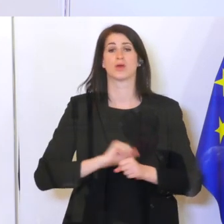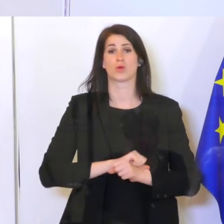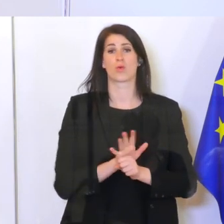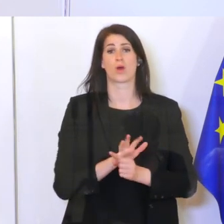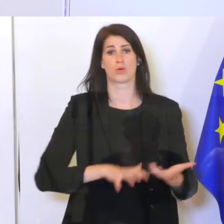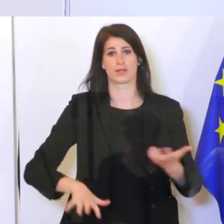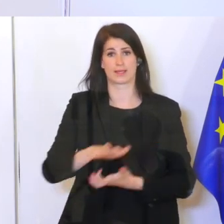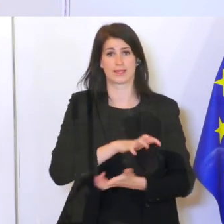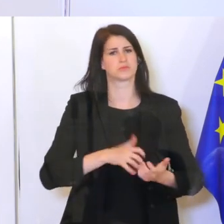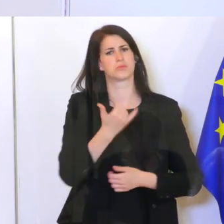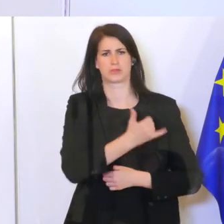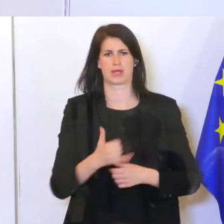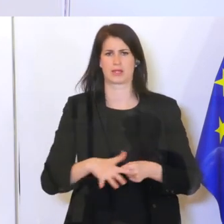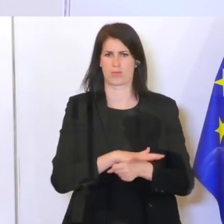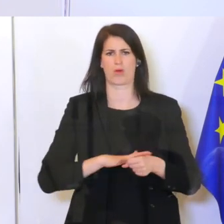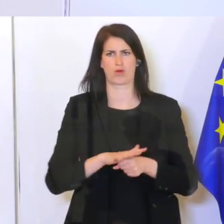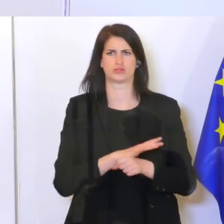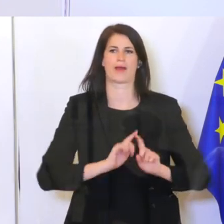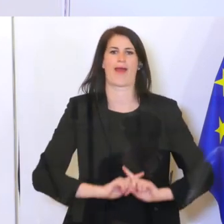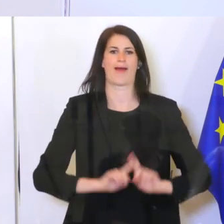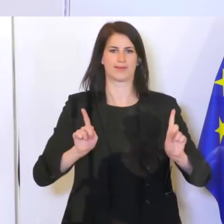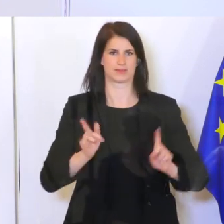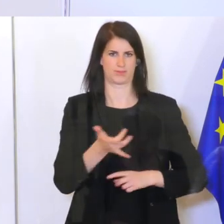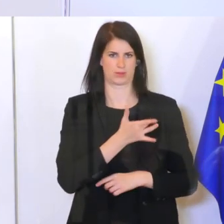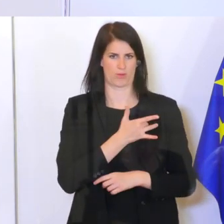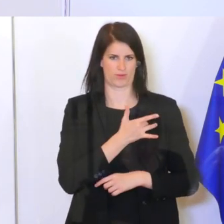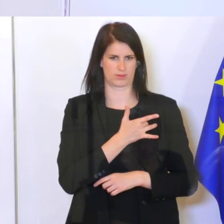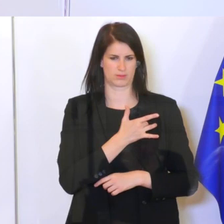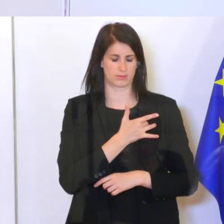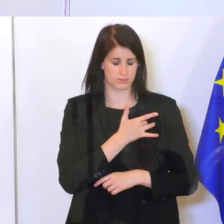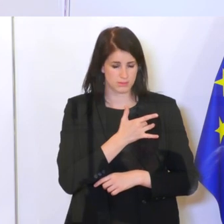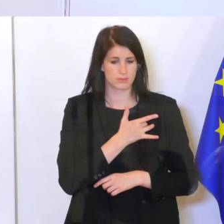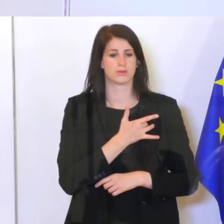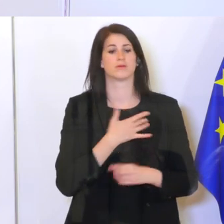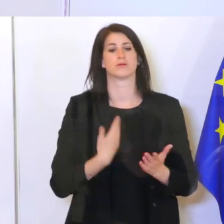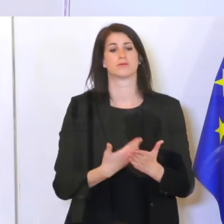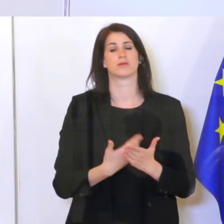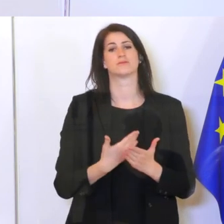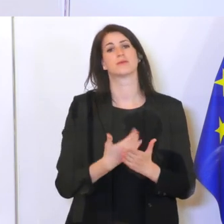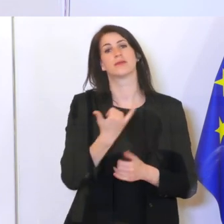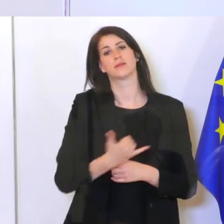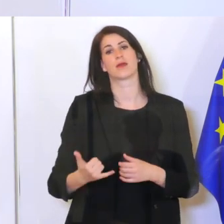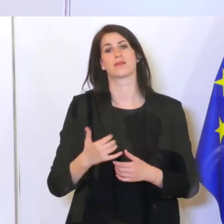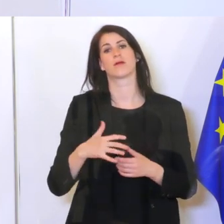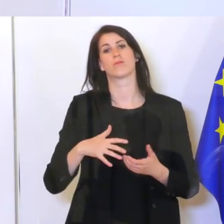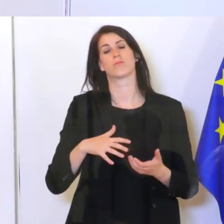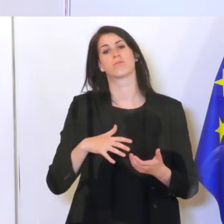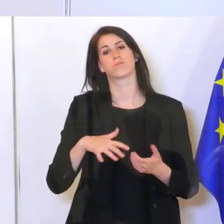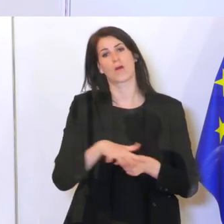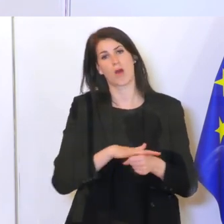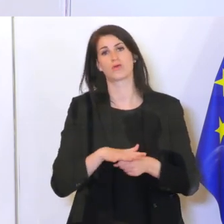jede Branche ein wenig anders und ist auch in jeder Branche mit unterschiedlichen Auswirkungen zu